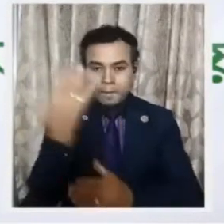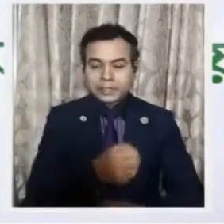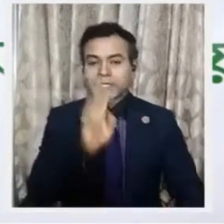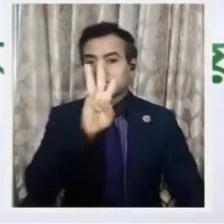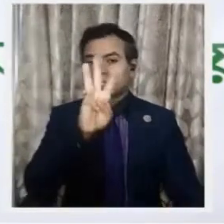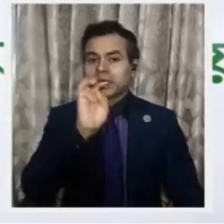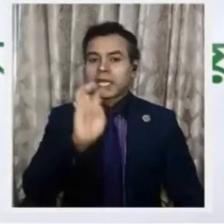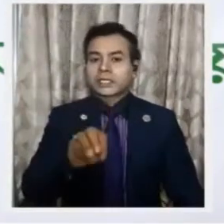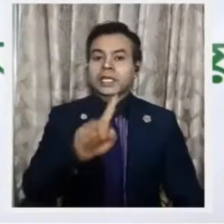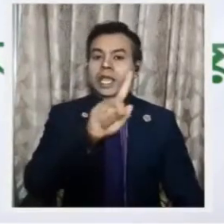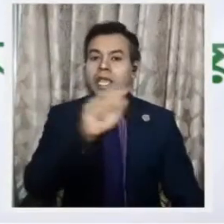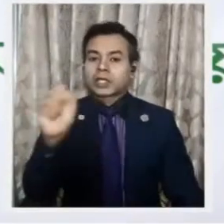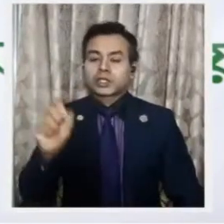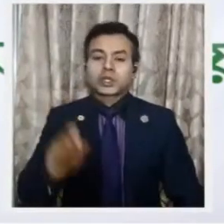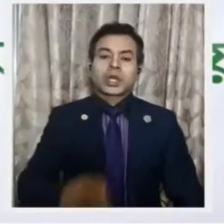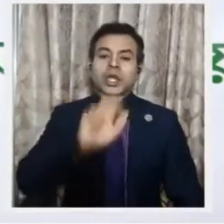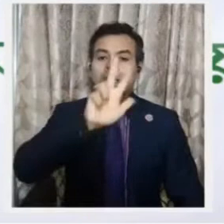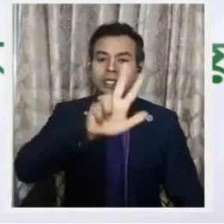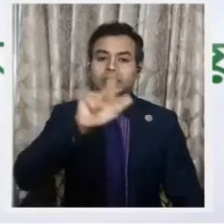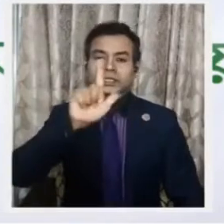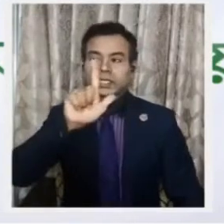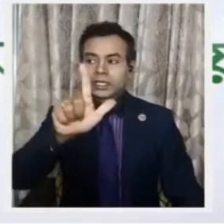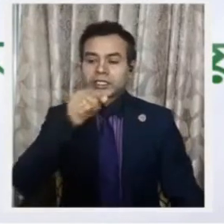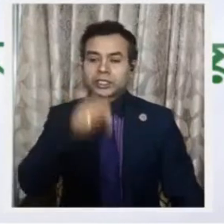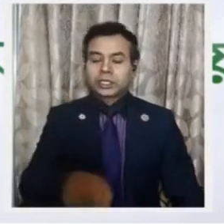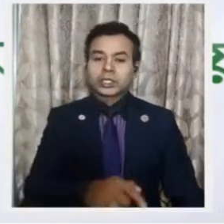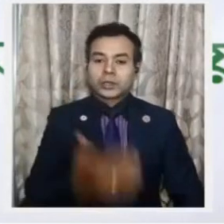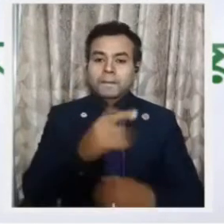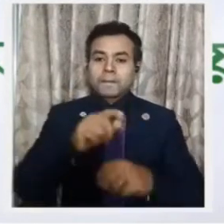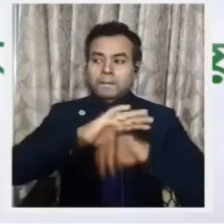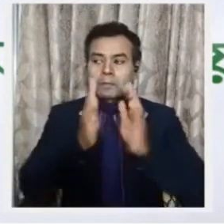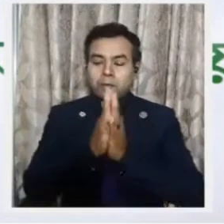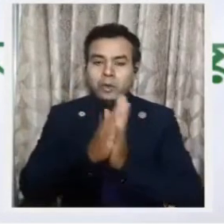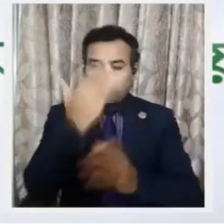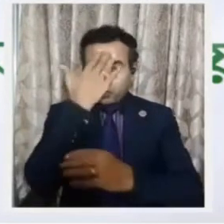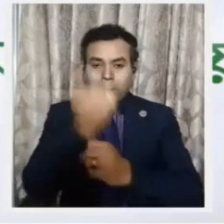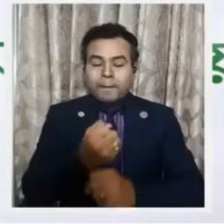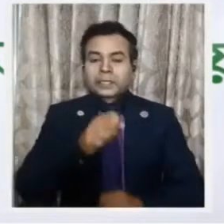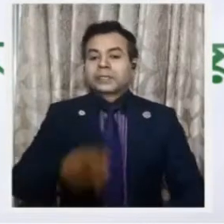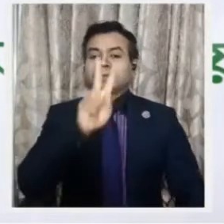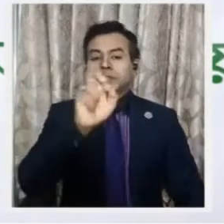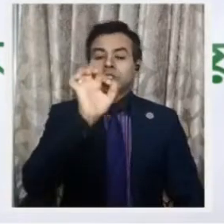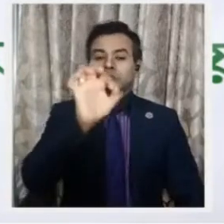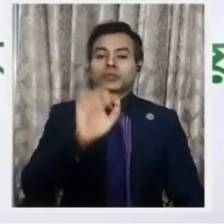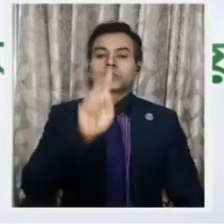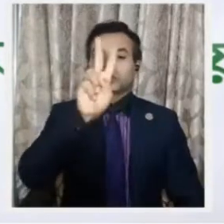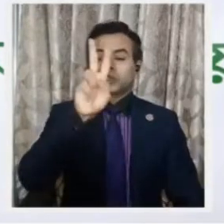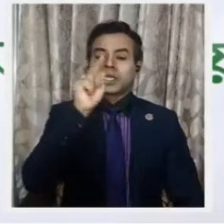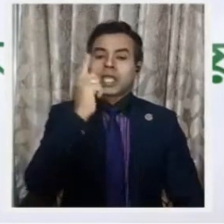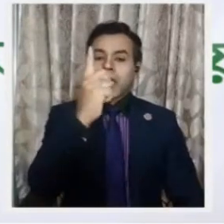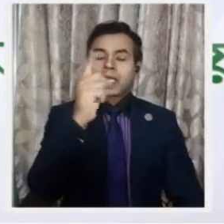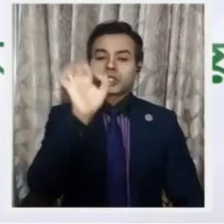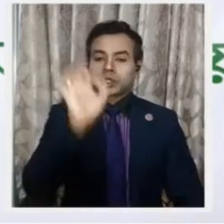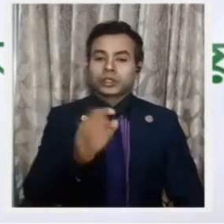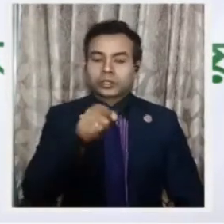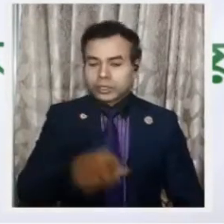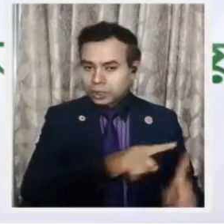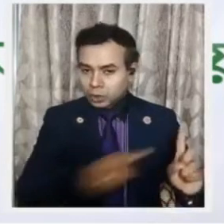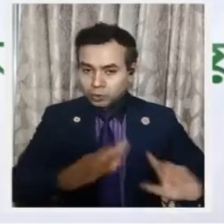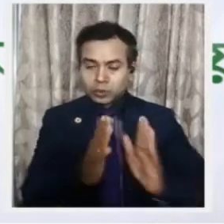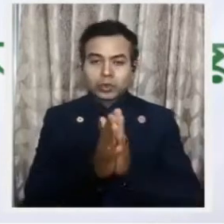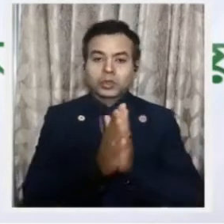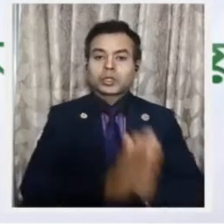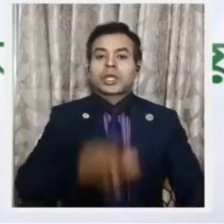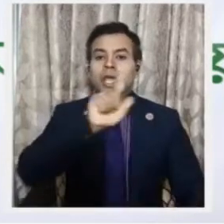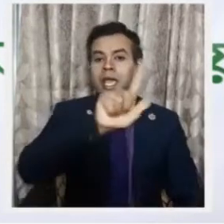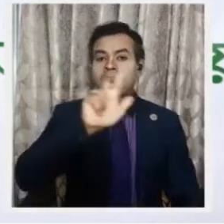4,57,332টি নমুনা এবং গত 24 ঘন্টায় যা পরীক্ষা হয়েছে তাতে শনাক্ত হয়েছে 3,187 জন।